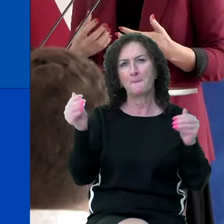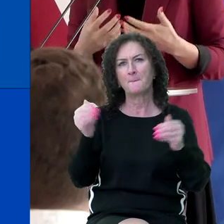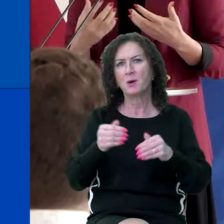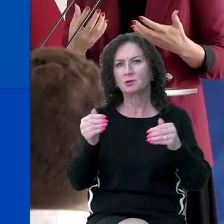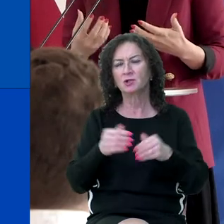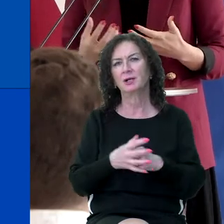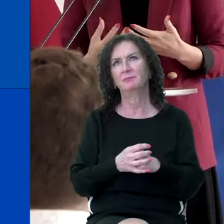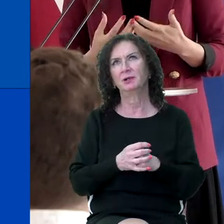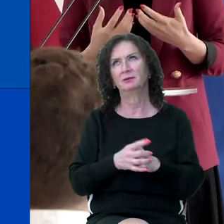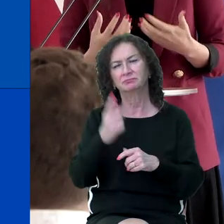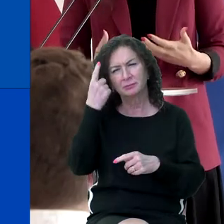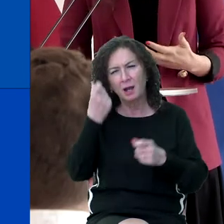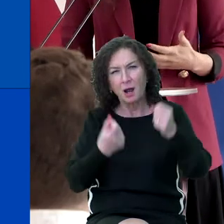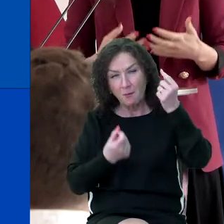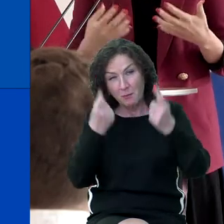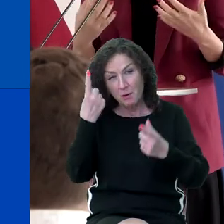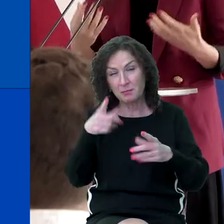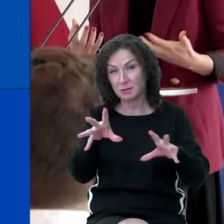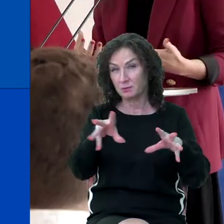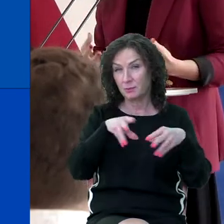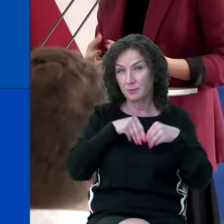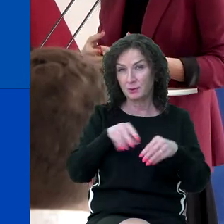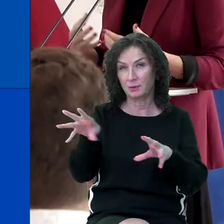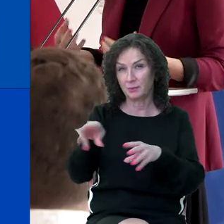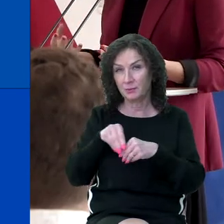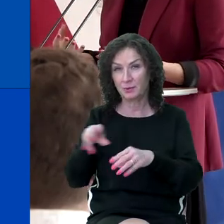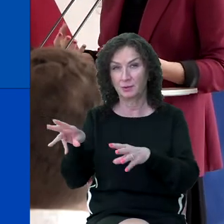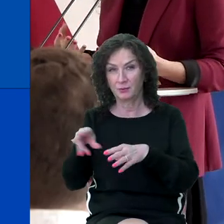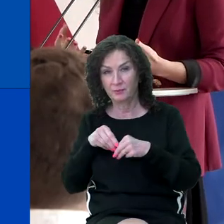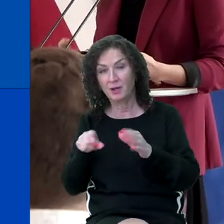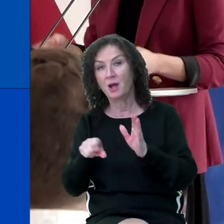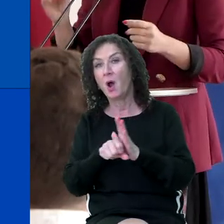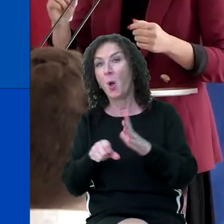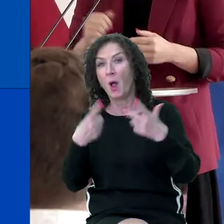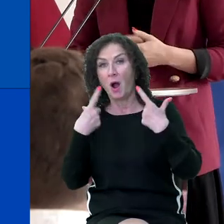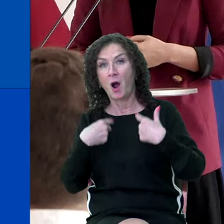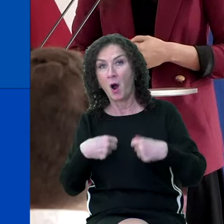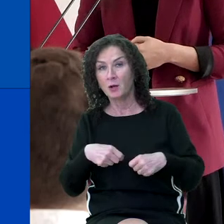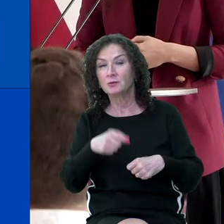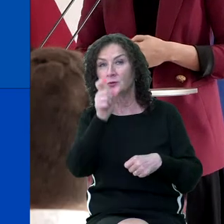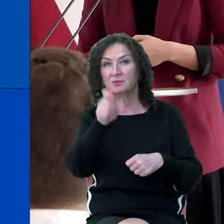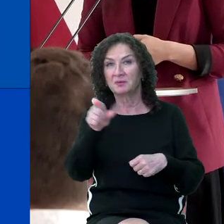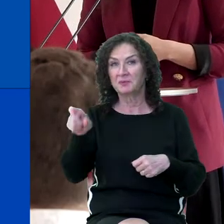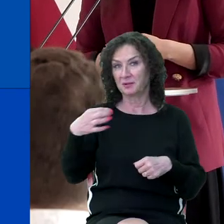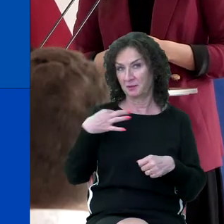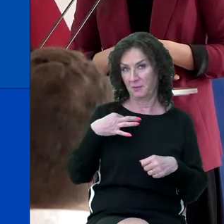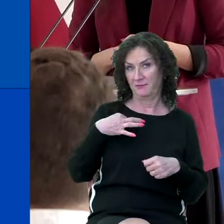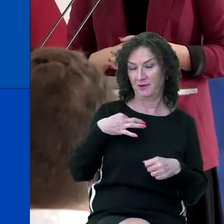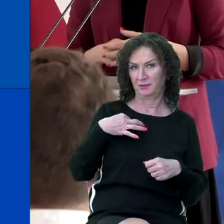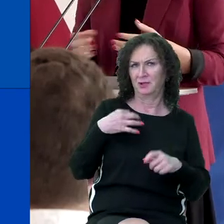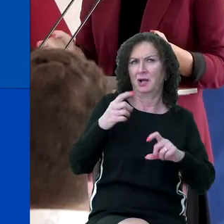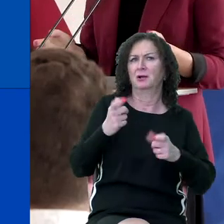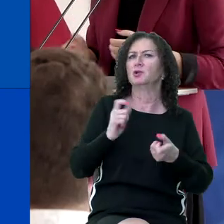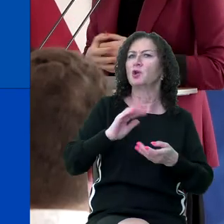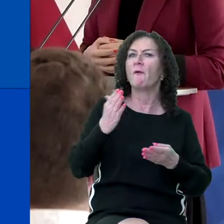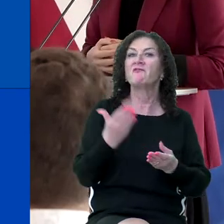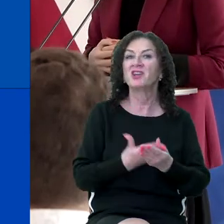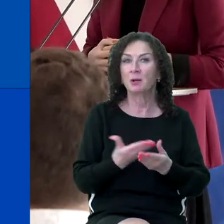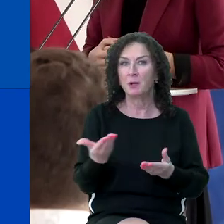czerpać inspiracje, czerpać pomysły, czerpać rozwiązania od osób fizycznych, ale co w przypadku firm? I to